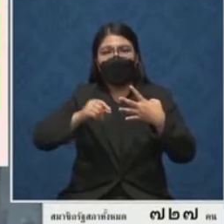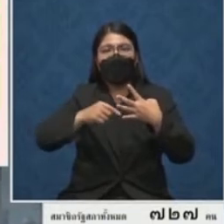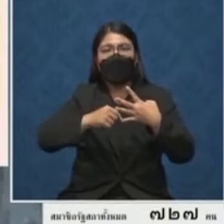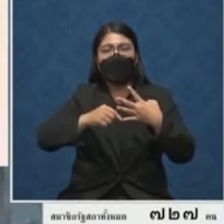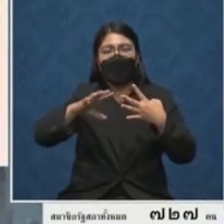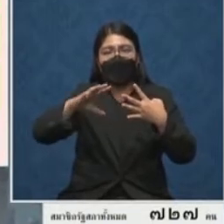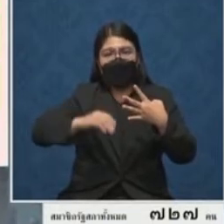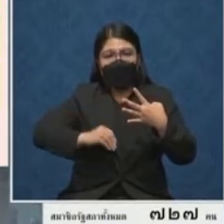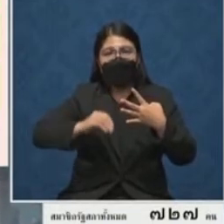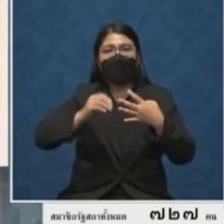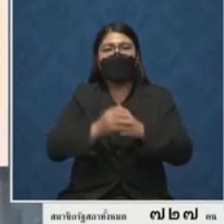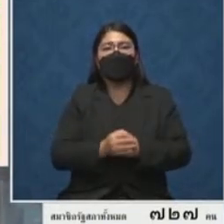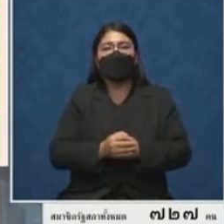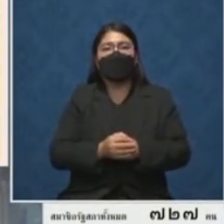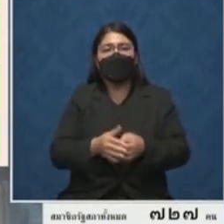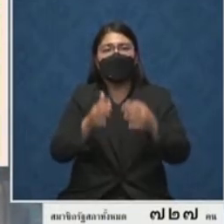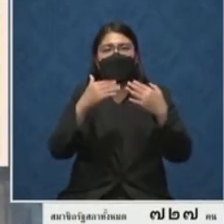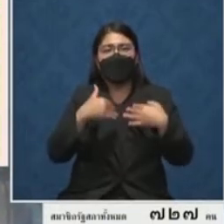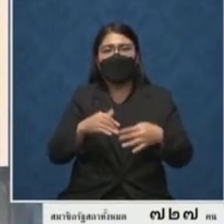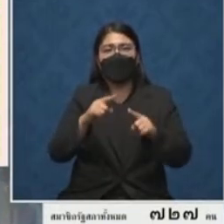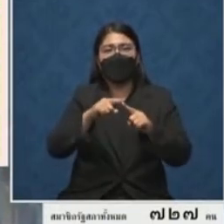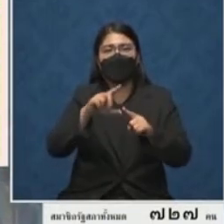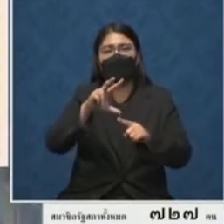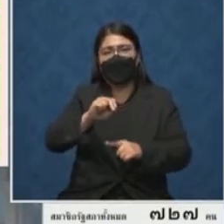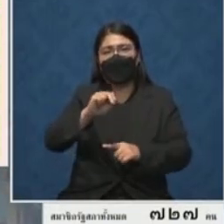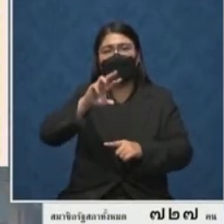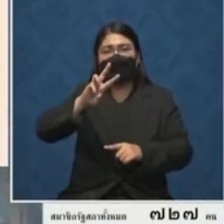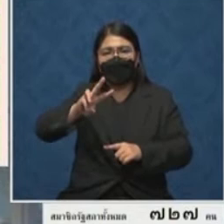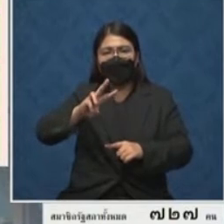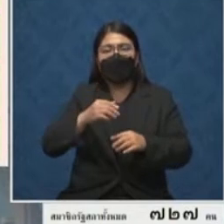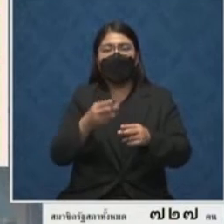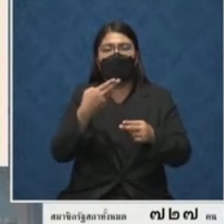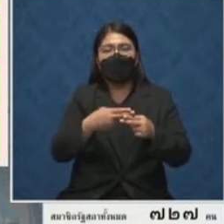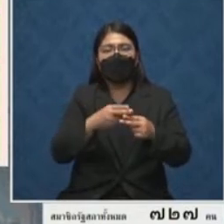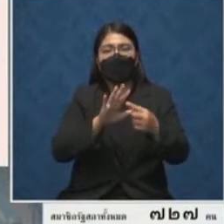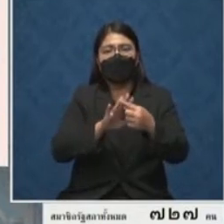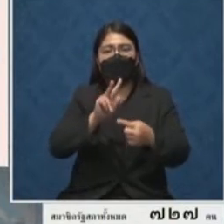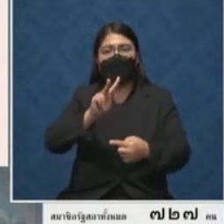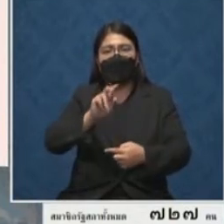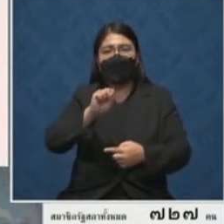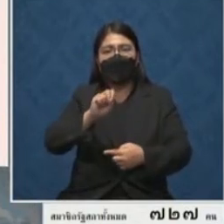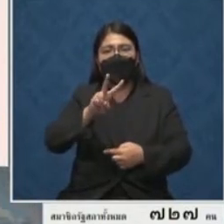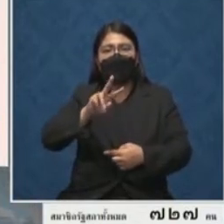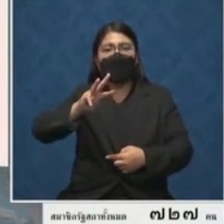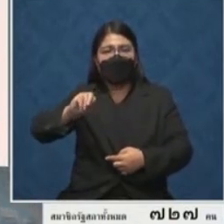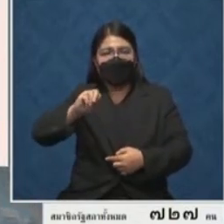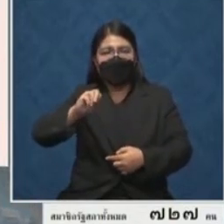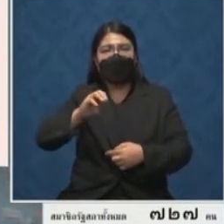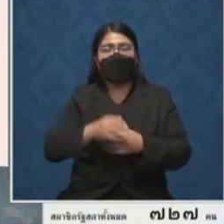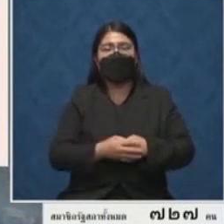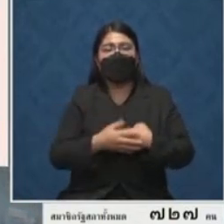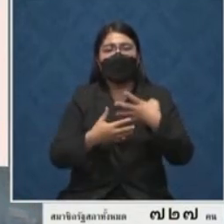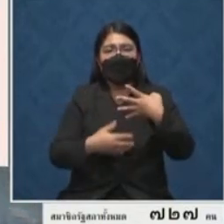4รับหลักการครับ 36นายเกษมสุภรานนท